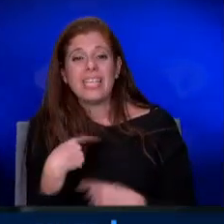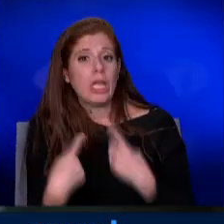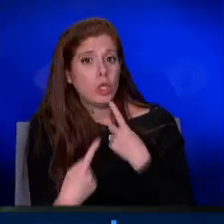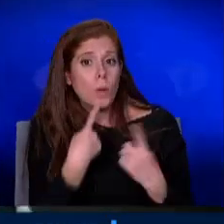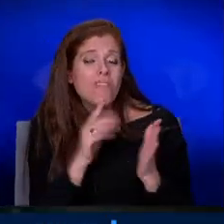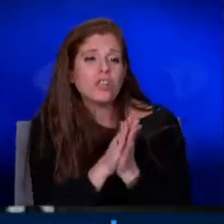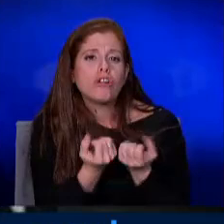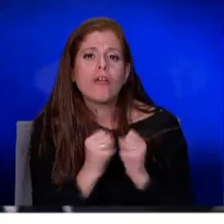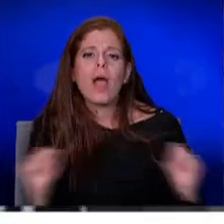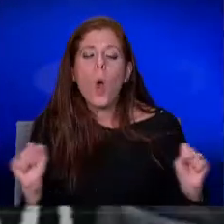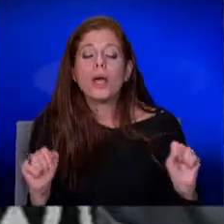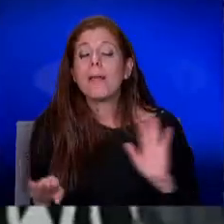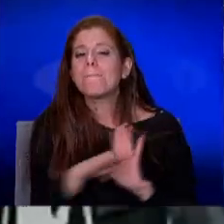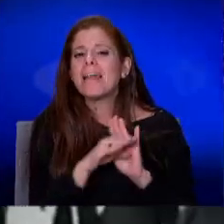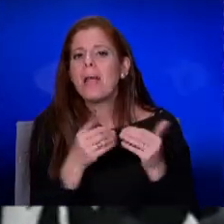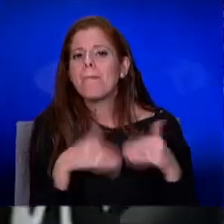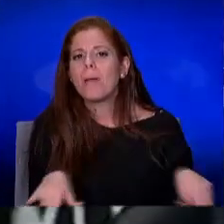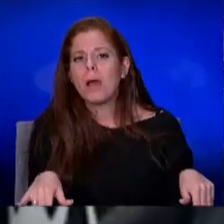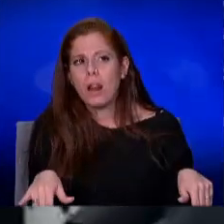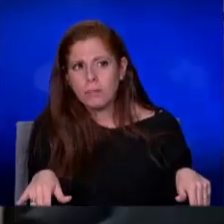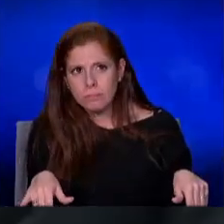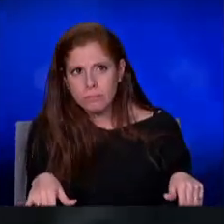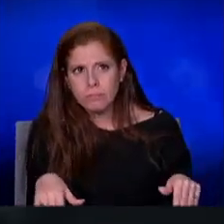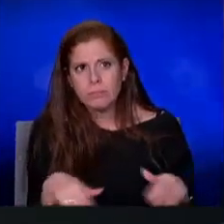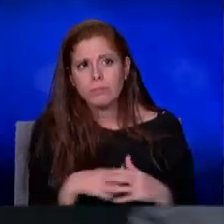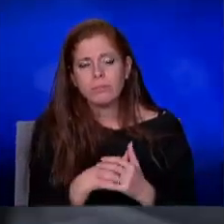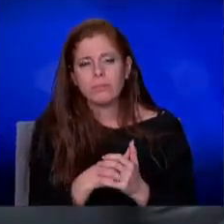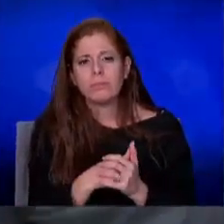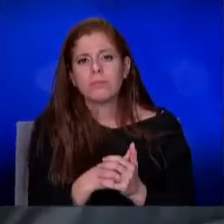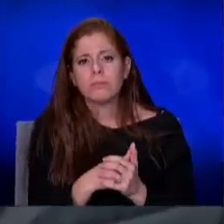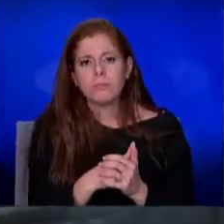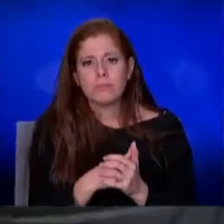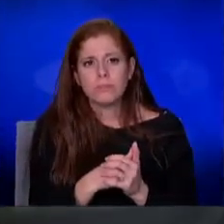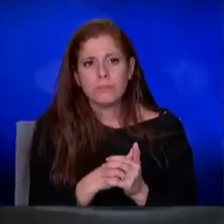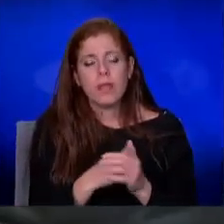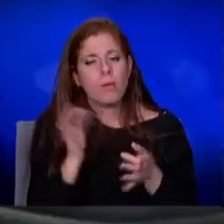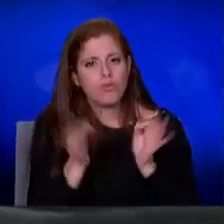לשחררן בתנאים מגבילים. משפטן ייפתח בשבועות הקרובים.